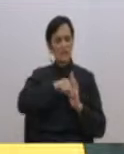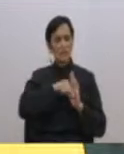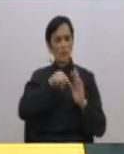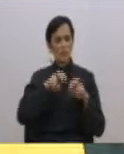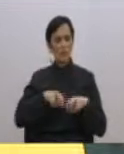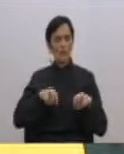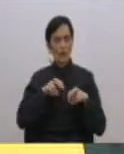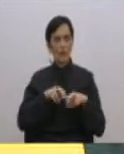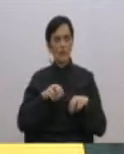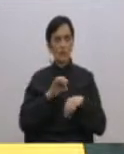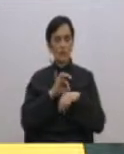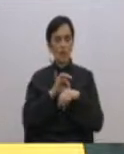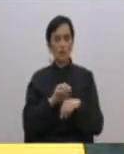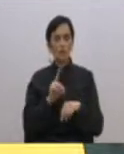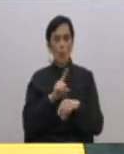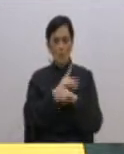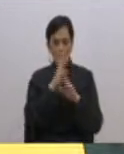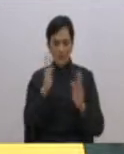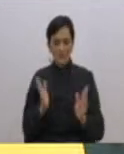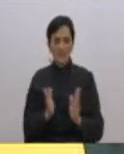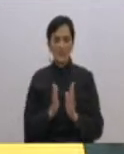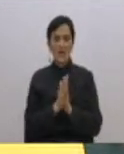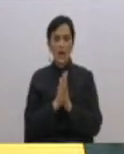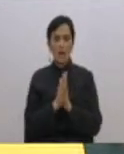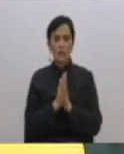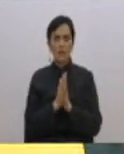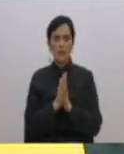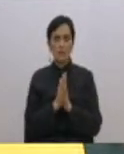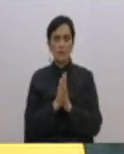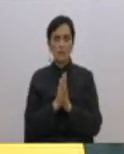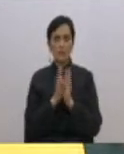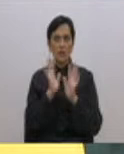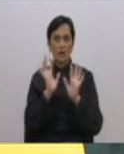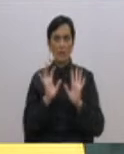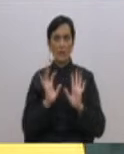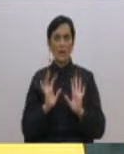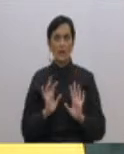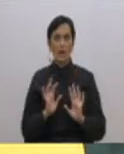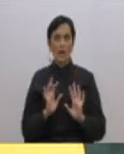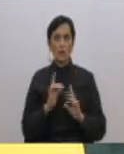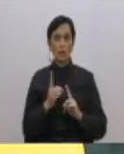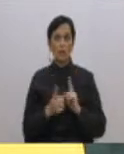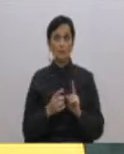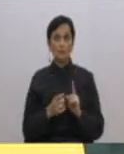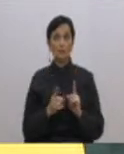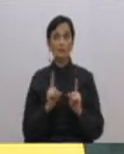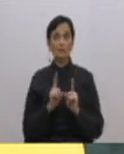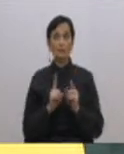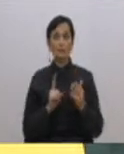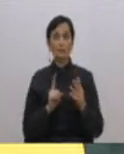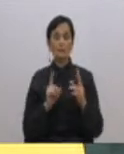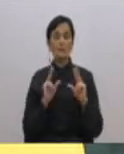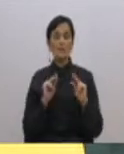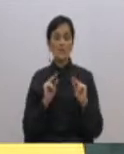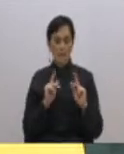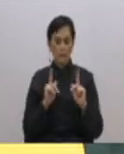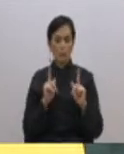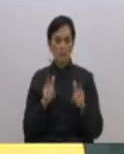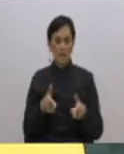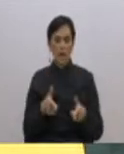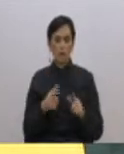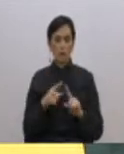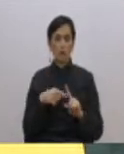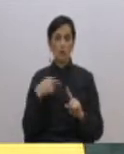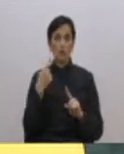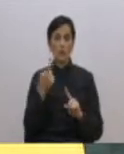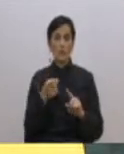e cu ceasa tare bolirom, trienet, muhtari, omtelim. Canoni se zăduca reforma. A nirodactar, da, și unde cu care